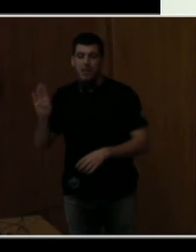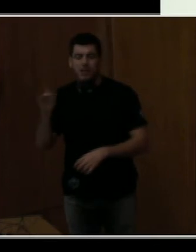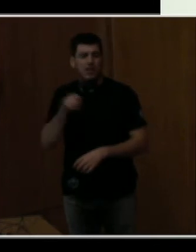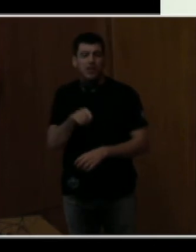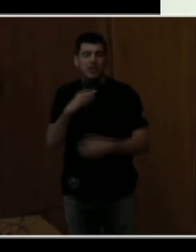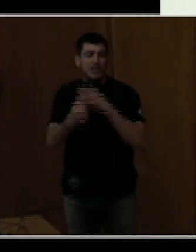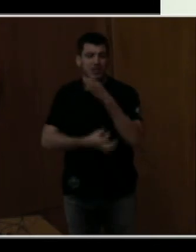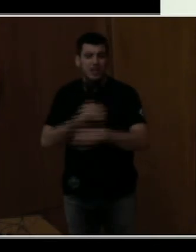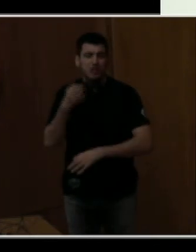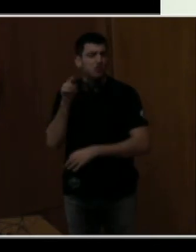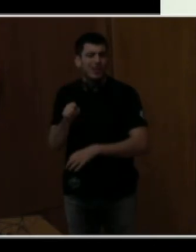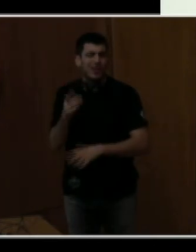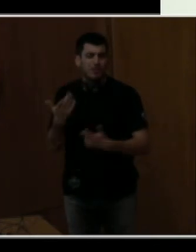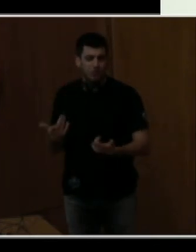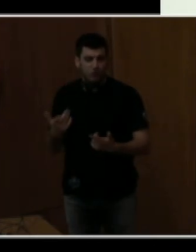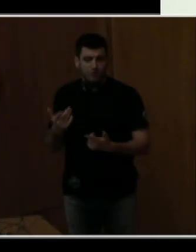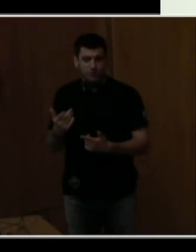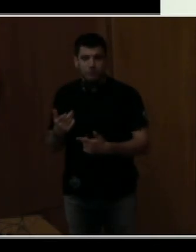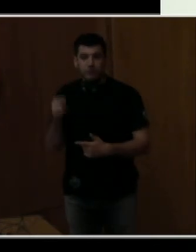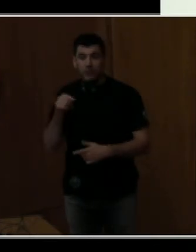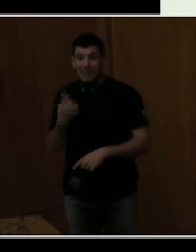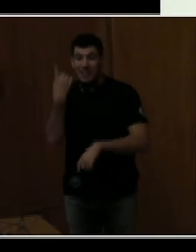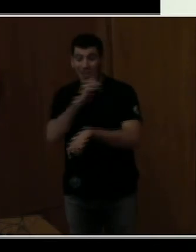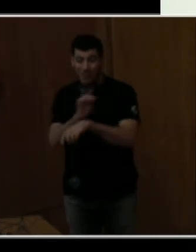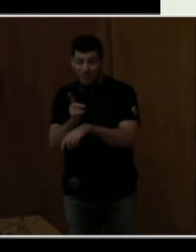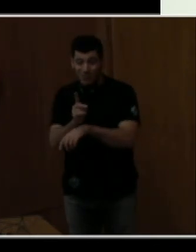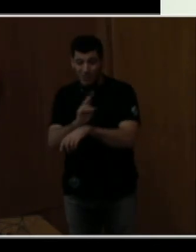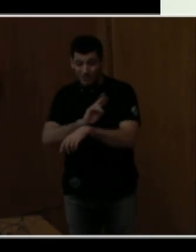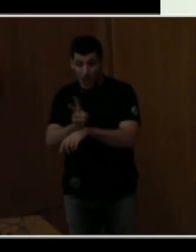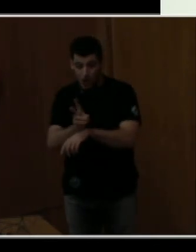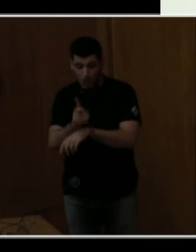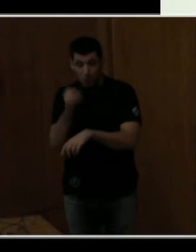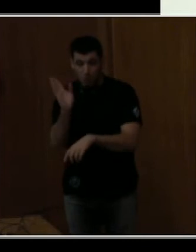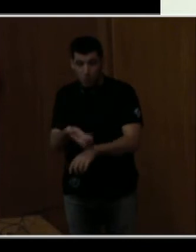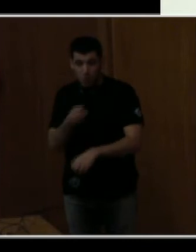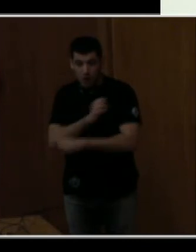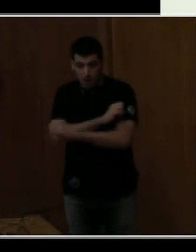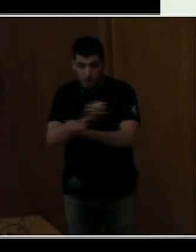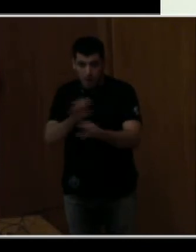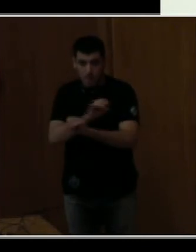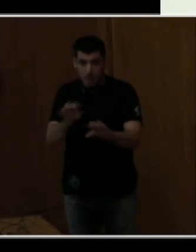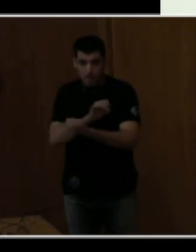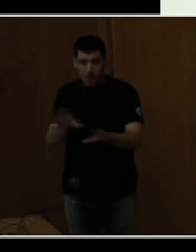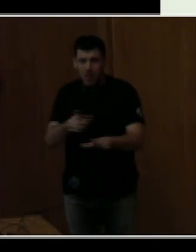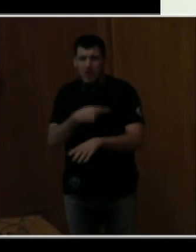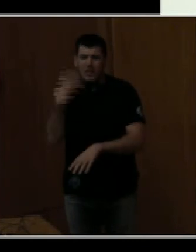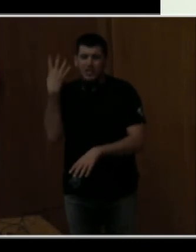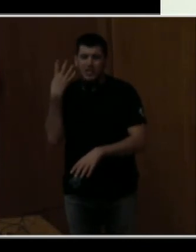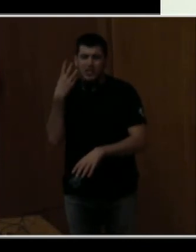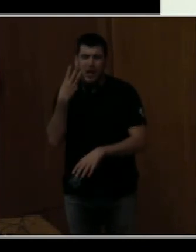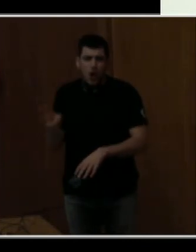αυτό, σημαίνει ότι σε ένα δευτερόλεπτο είναι δυνατό να μεταδώσουμε 300 high definition ταινίες